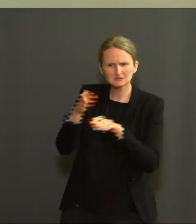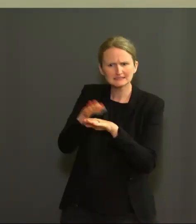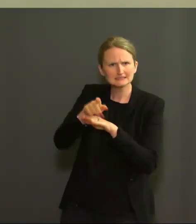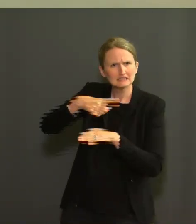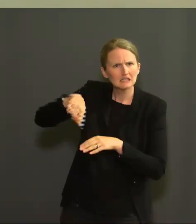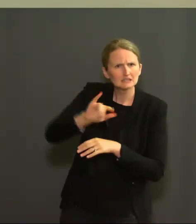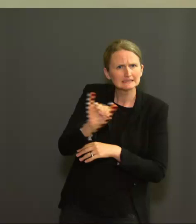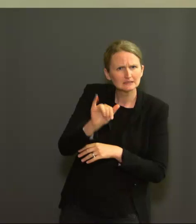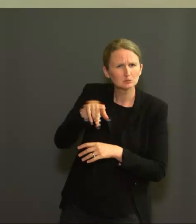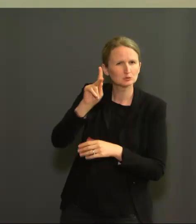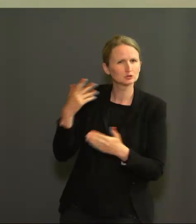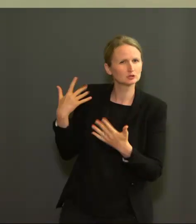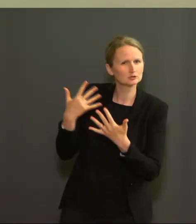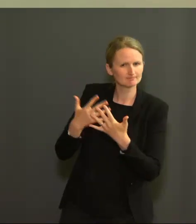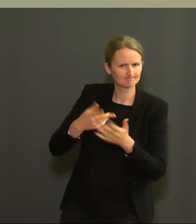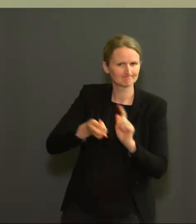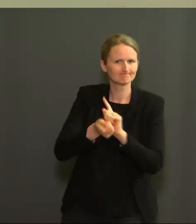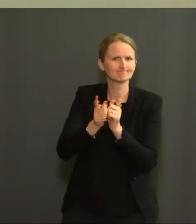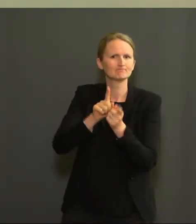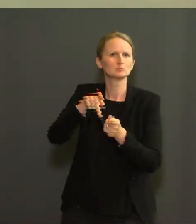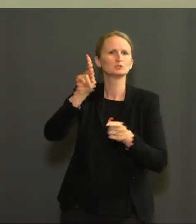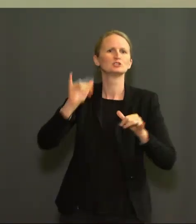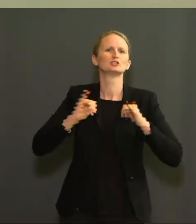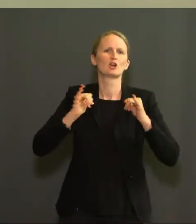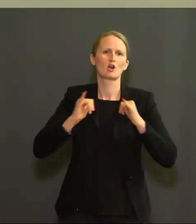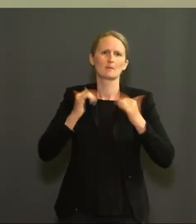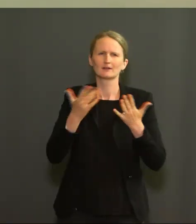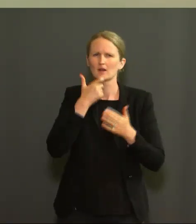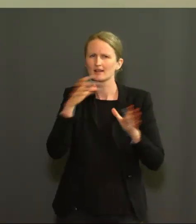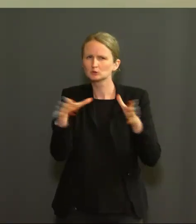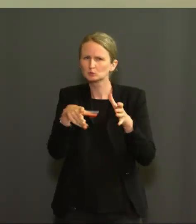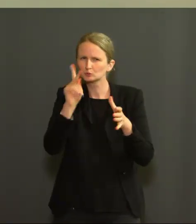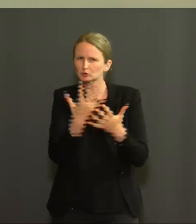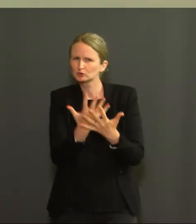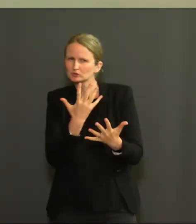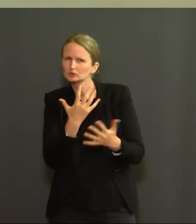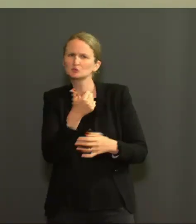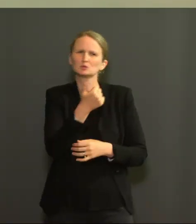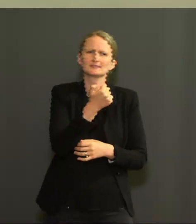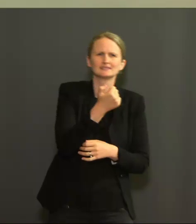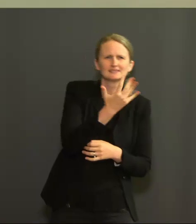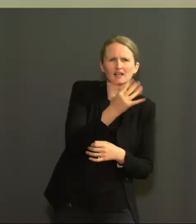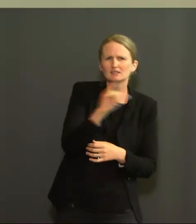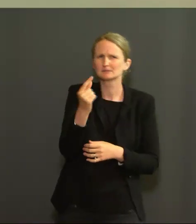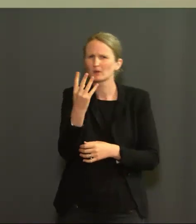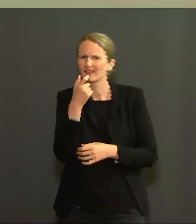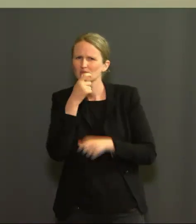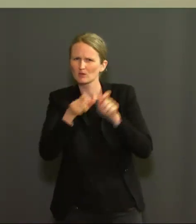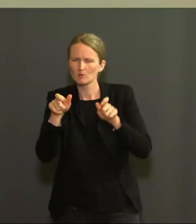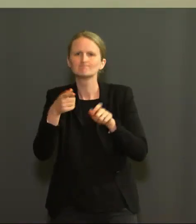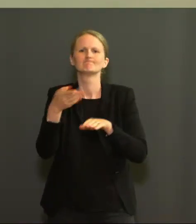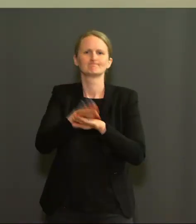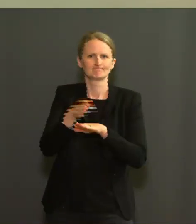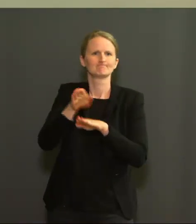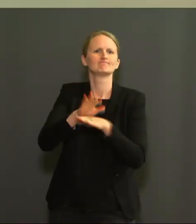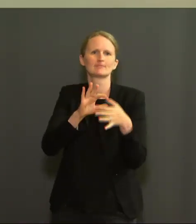et c'est actuellement dans une tranche d'âge entre 65 et 74 ans qu'on a le nombre le plus élevé, mais à nouveau,